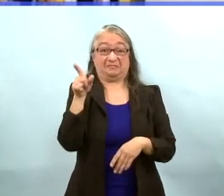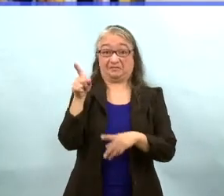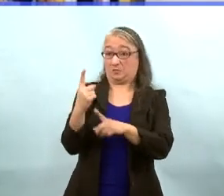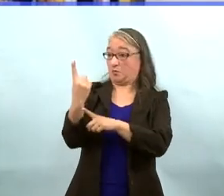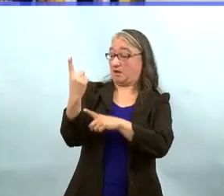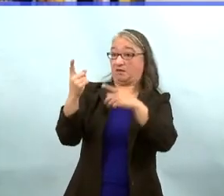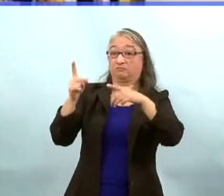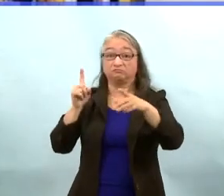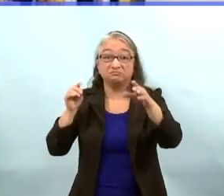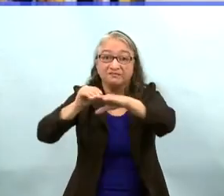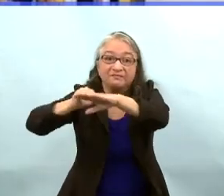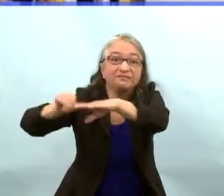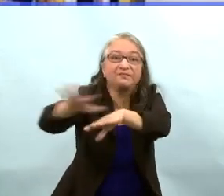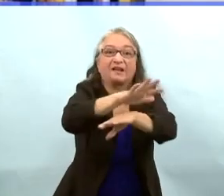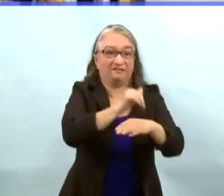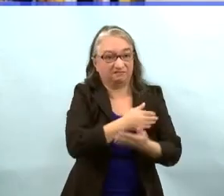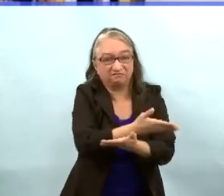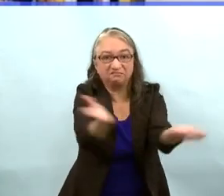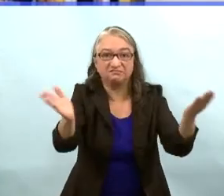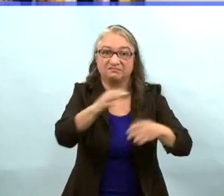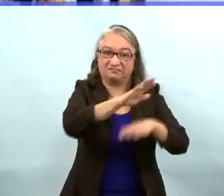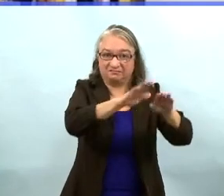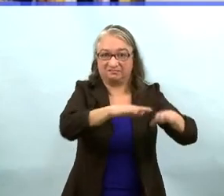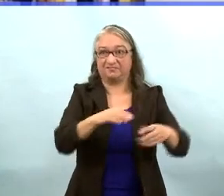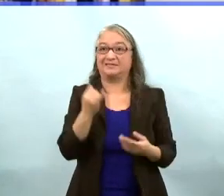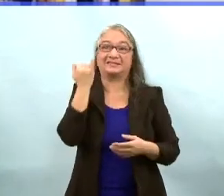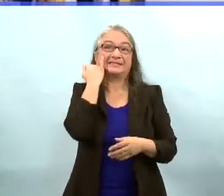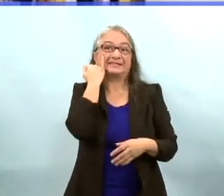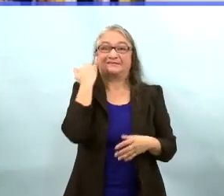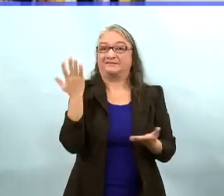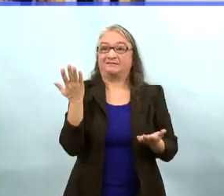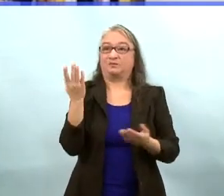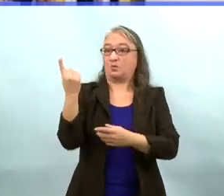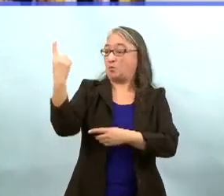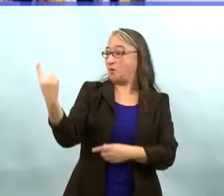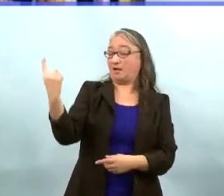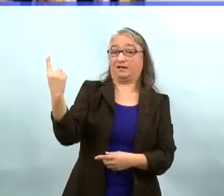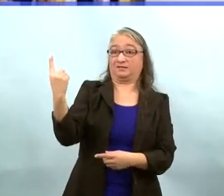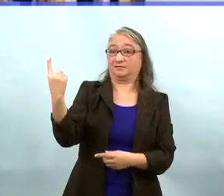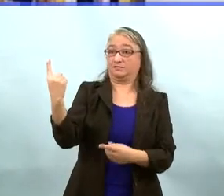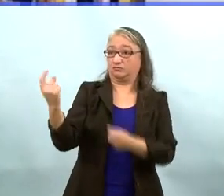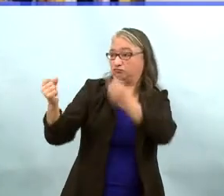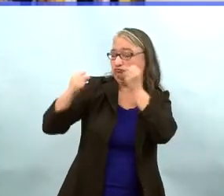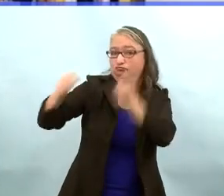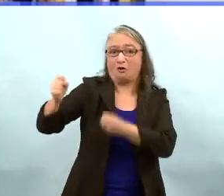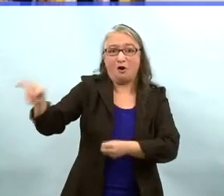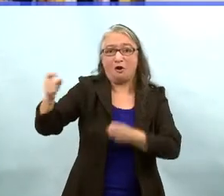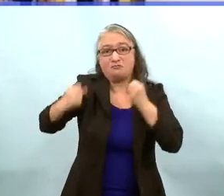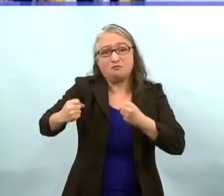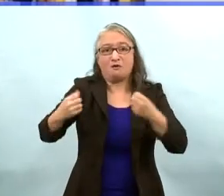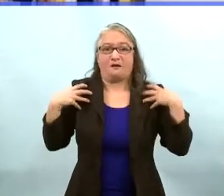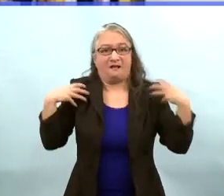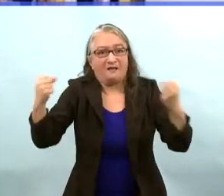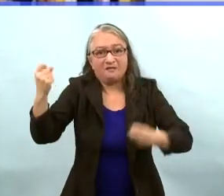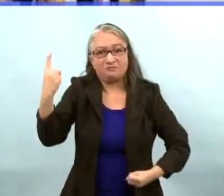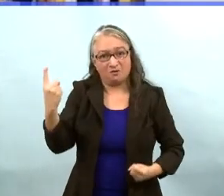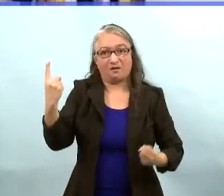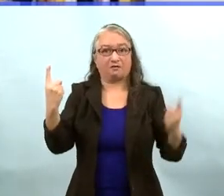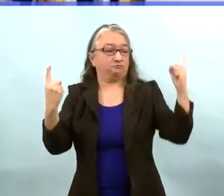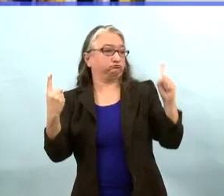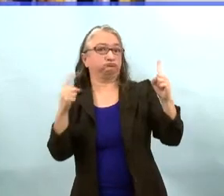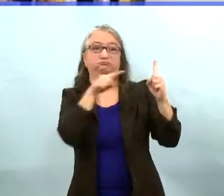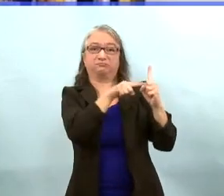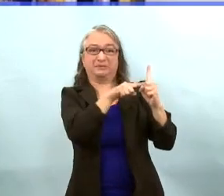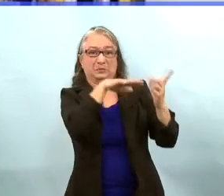Un enfant qui est peut-être fort, en bonne santé, mais qui n'est pas vacciné et il attrape la COVID-19. Même si l'enfant ne devient pas gravement